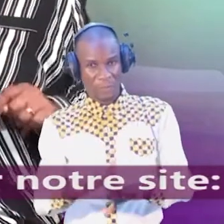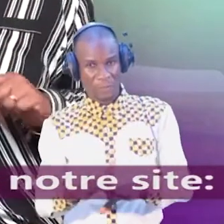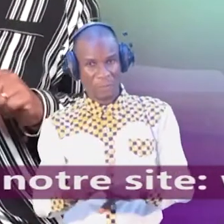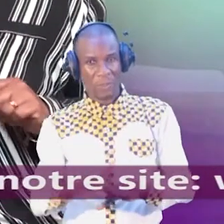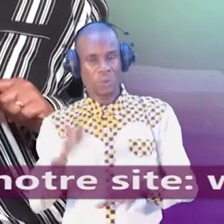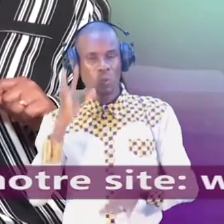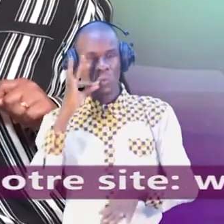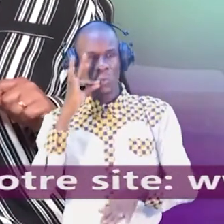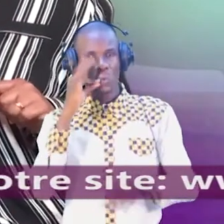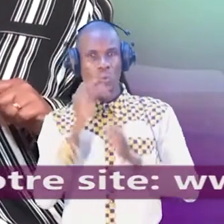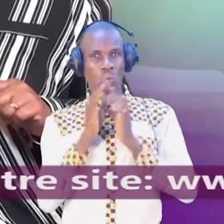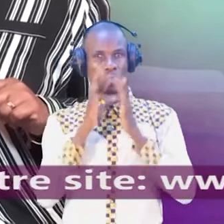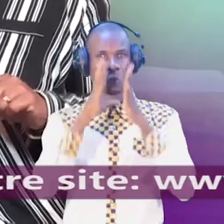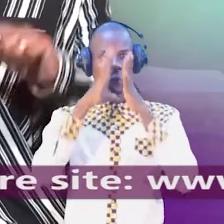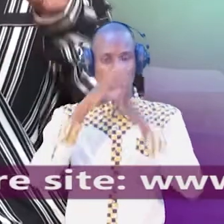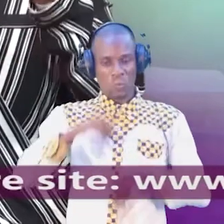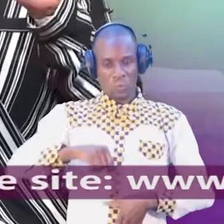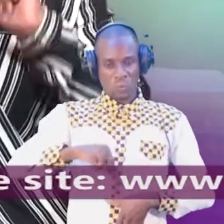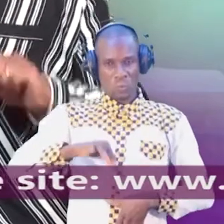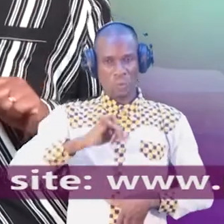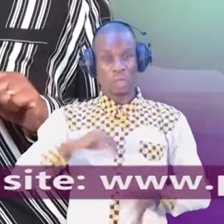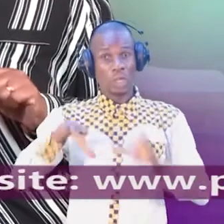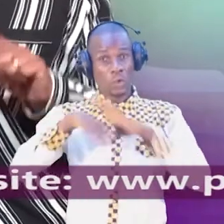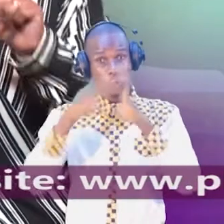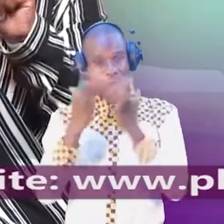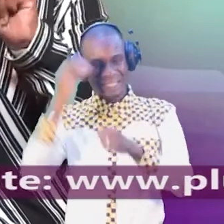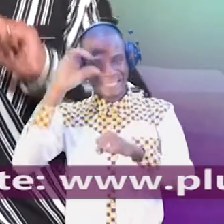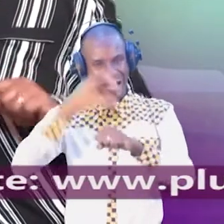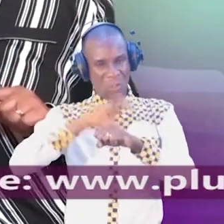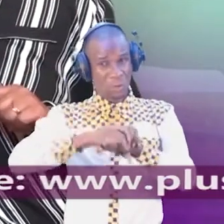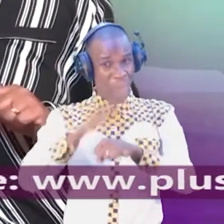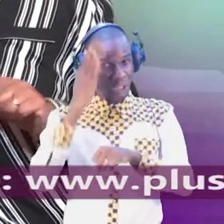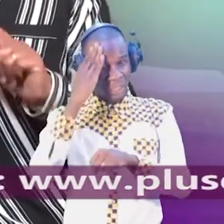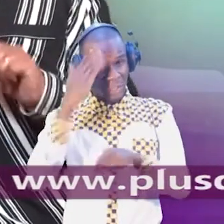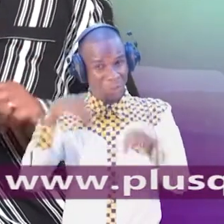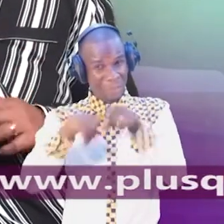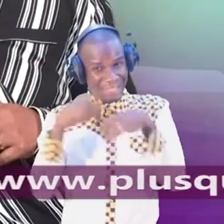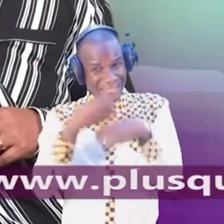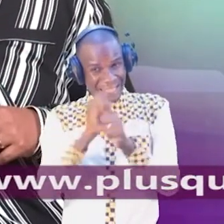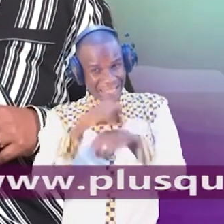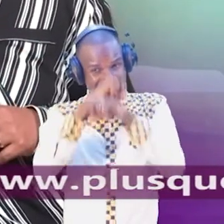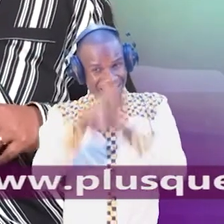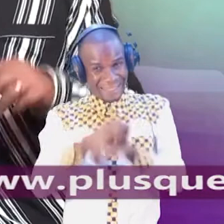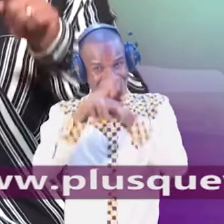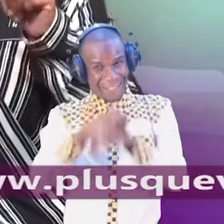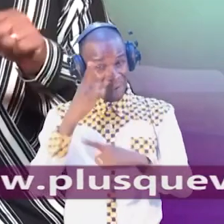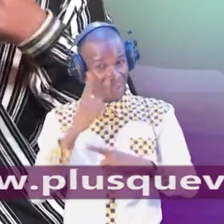kotika. Yope osengeli kotika, ozali na makoki ya kotika. Njoka nde kotika ezali kaka kozala na posa ya kotika